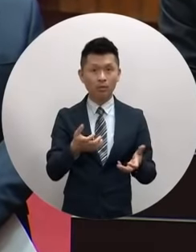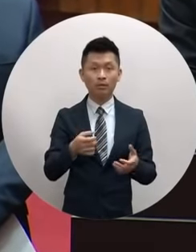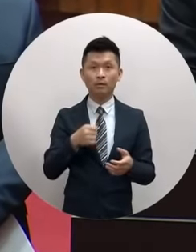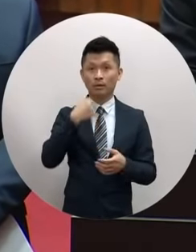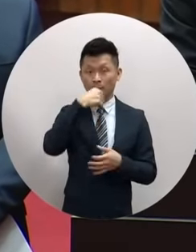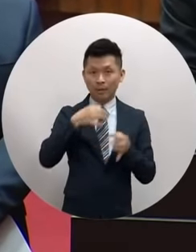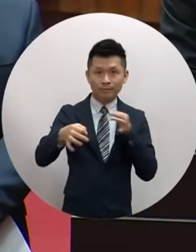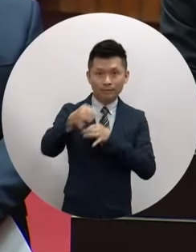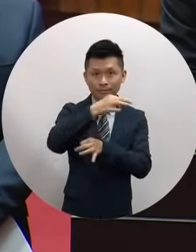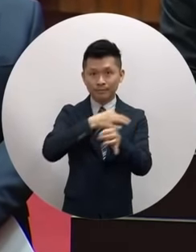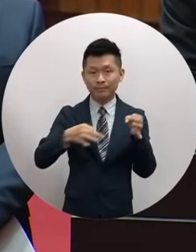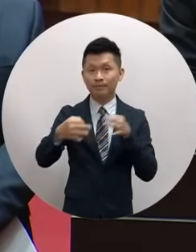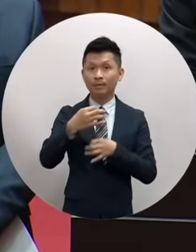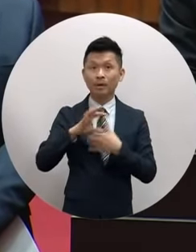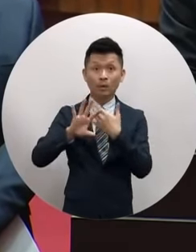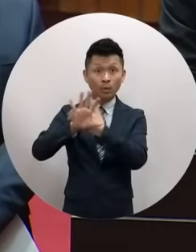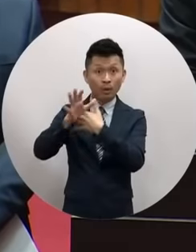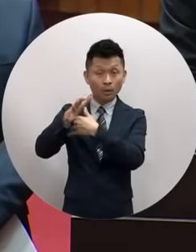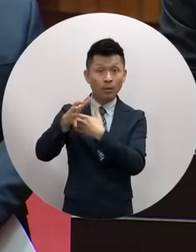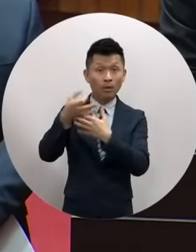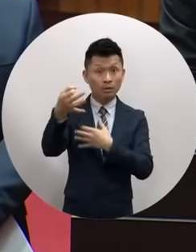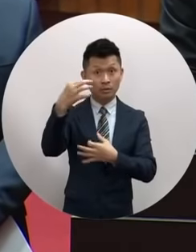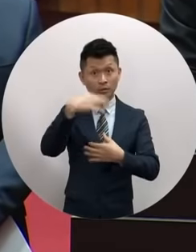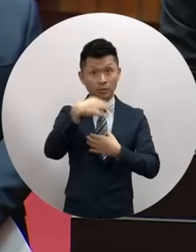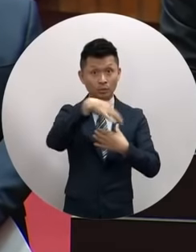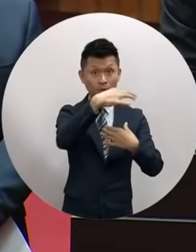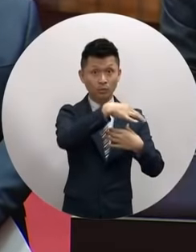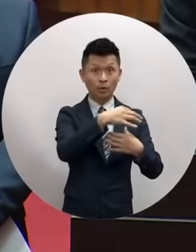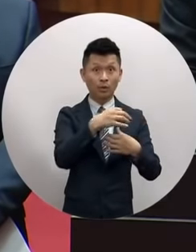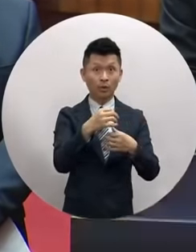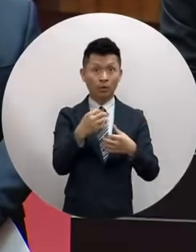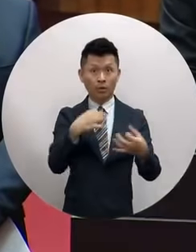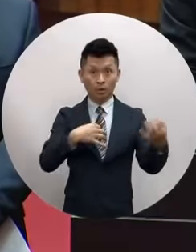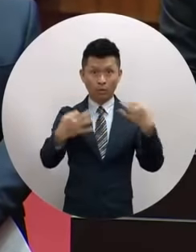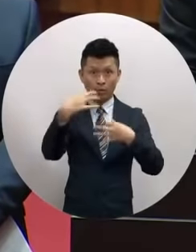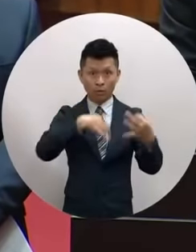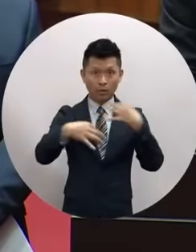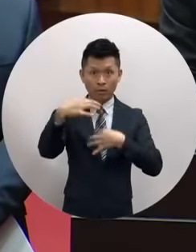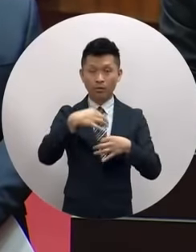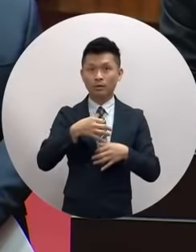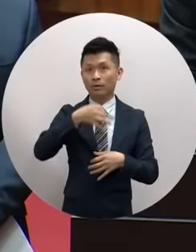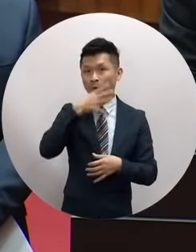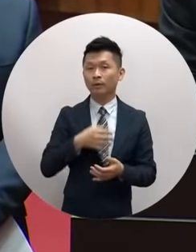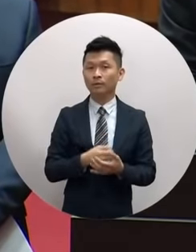性，外币资金也非常充裕，所以呢，这些呢都是